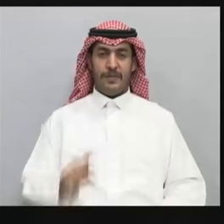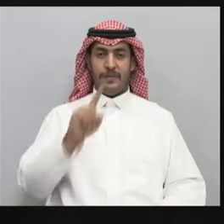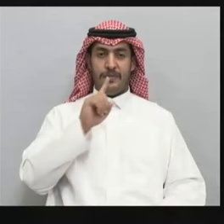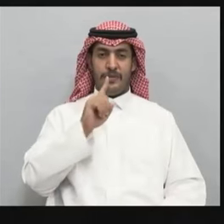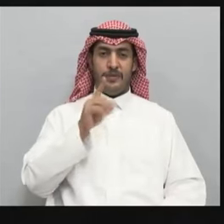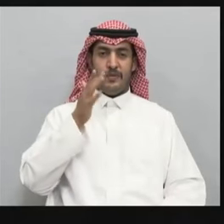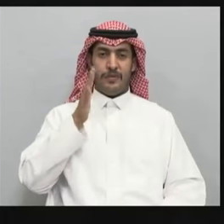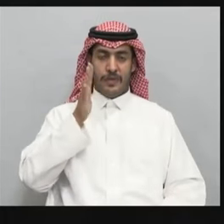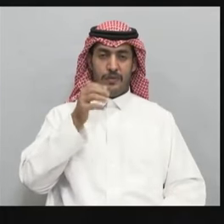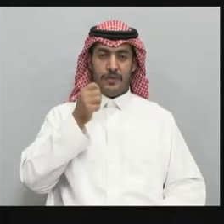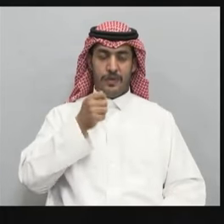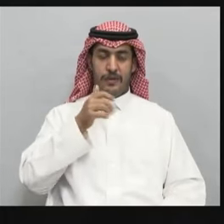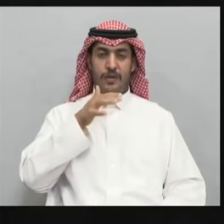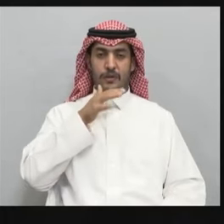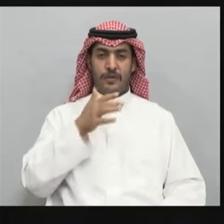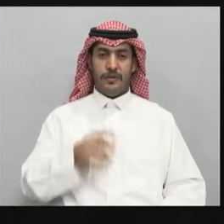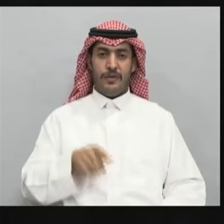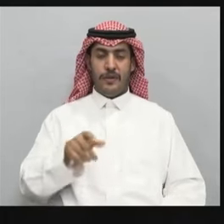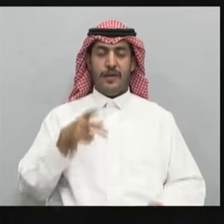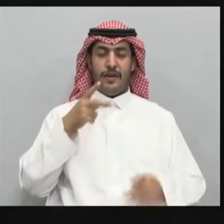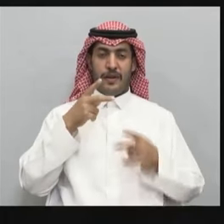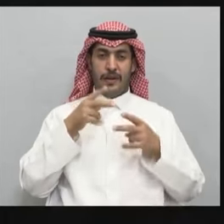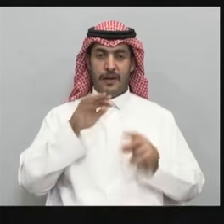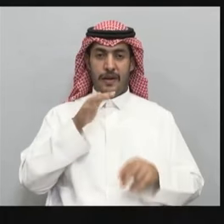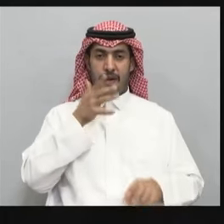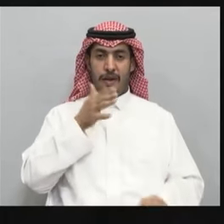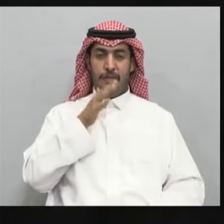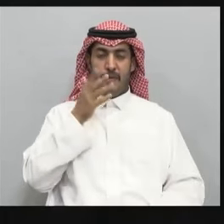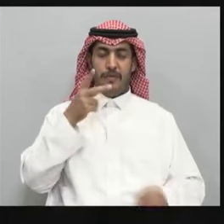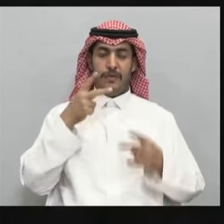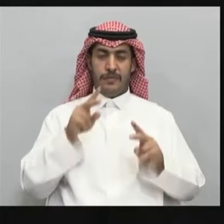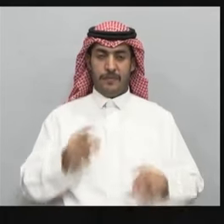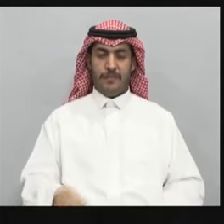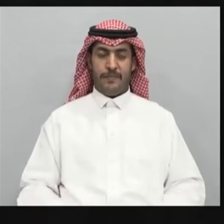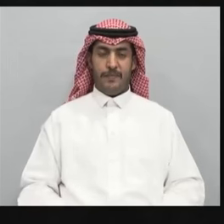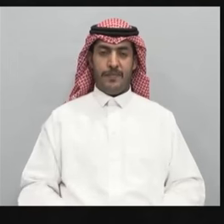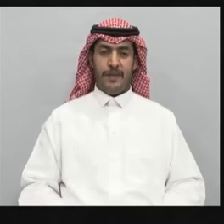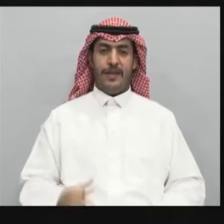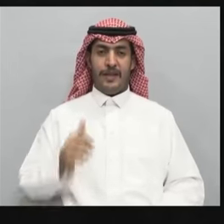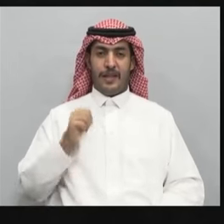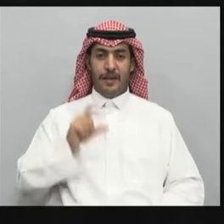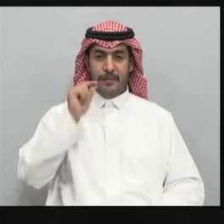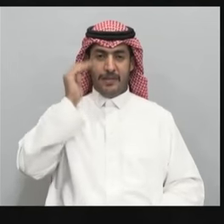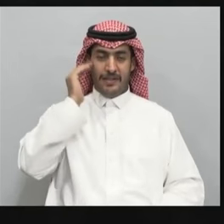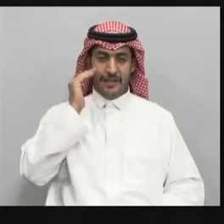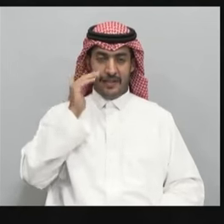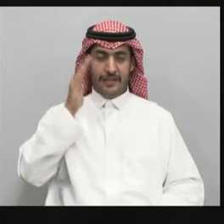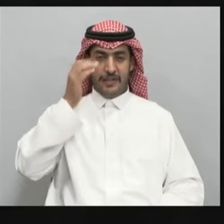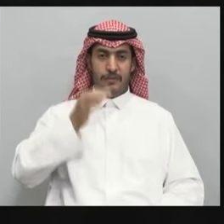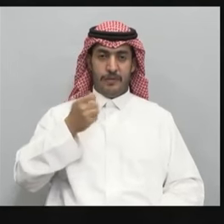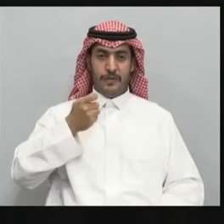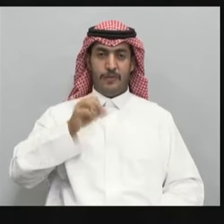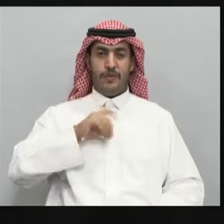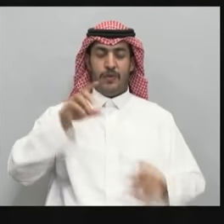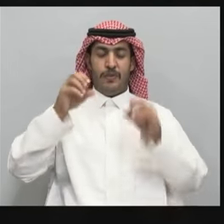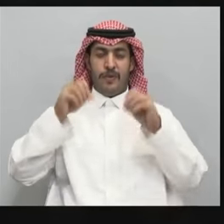بسم الله والصلاه والسلام على رسول الله نبينا محمد وعلى اله وصحبه ومن ولاه اعزائي الطلاب والطالبات السلام